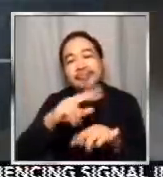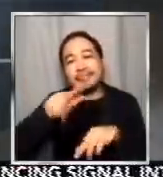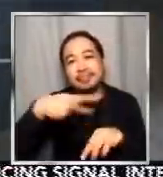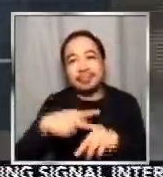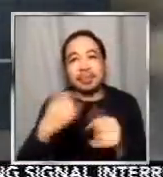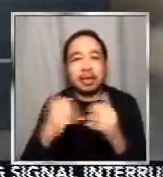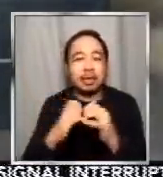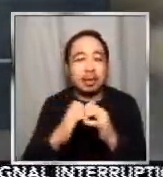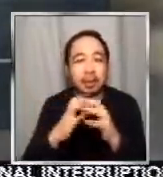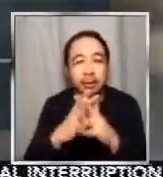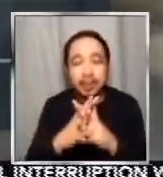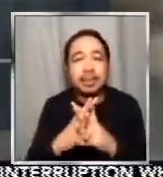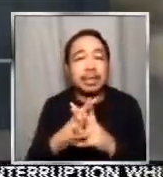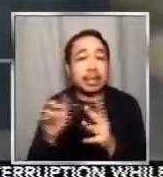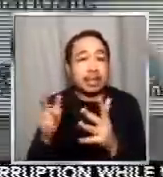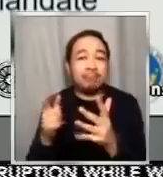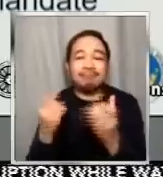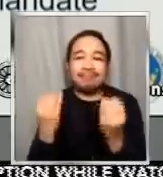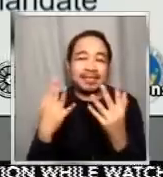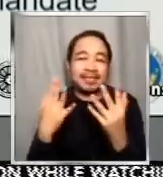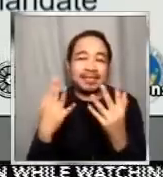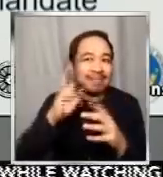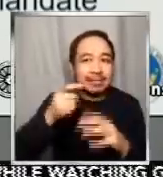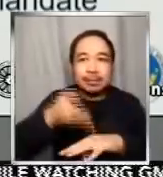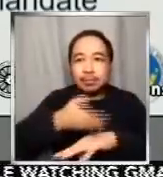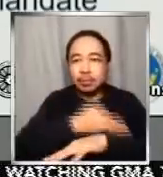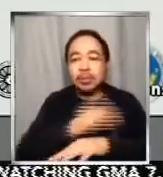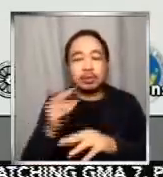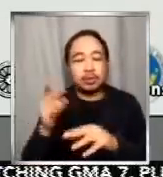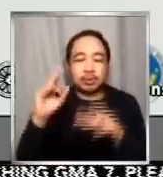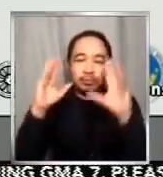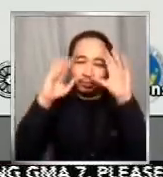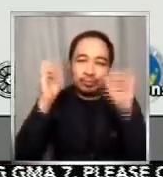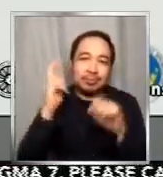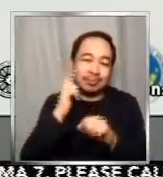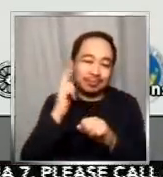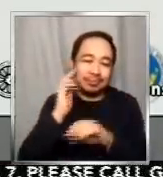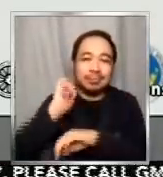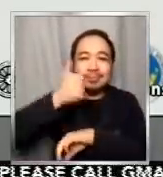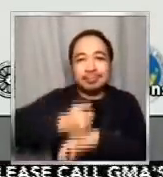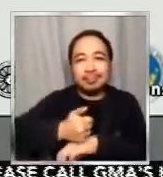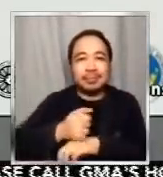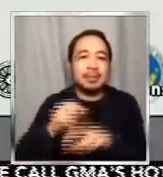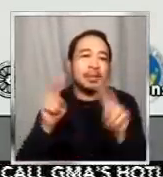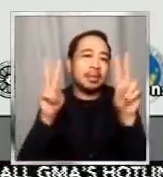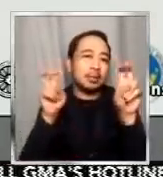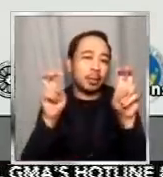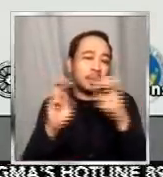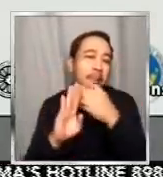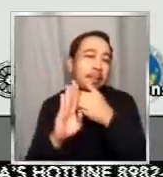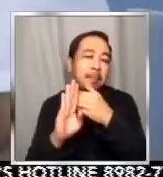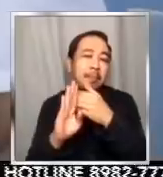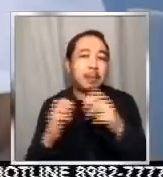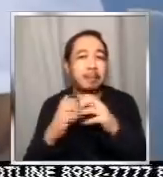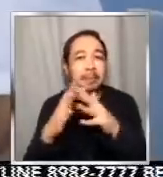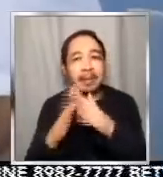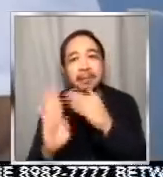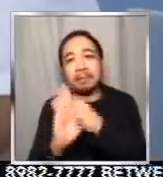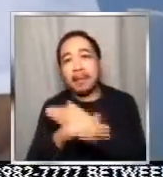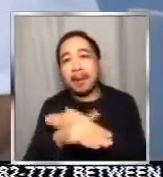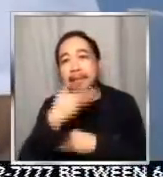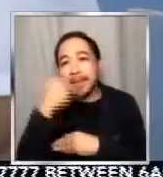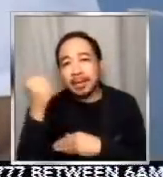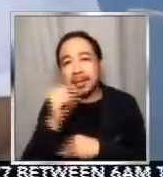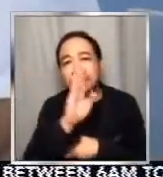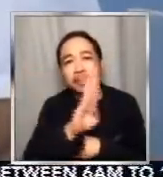binuo ni Pangulong Rodrigo Duterte. Build back better ang magiging tema ng ating recovery and rehabilitation efforts. Sinusulat